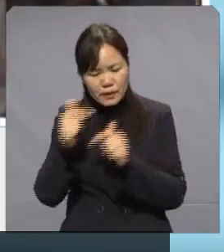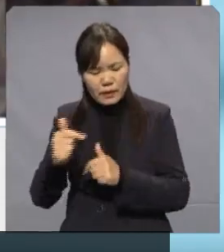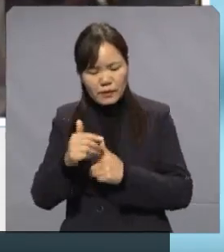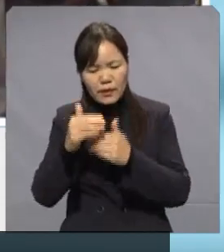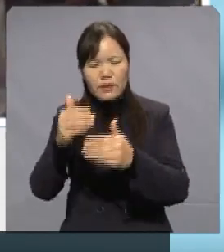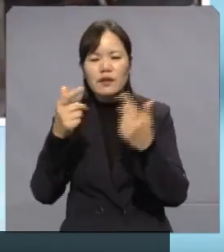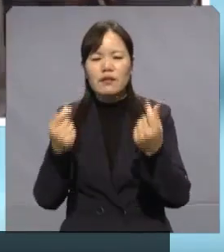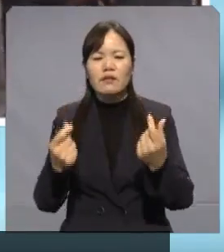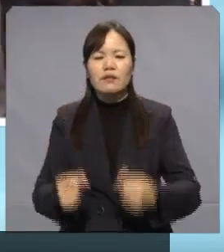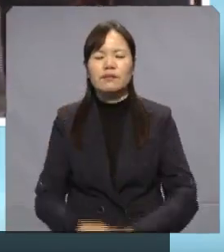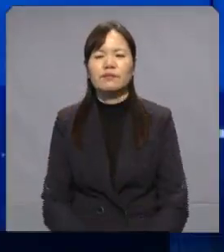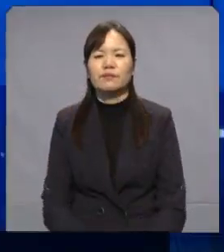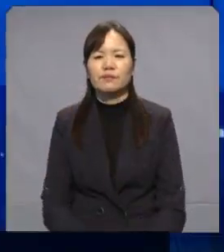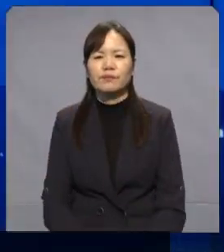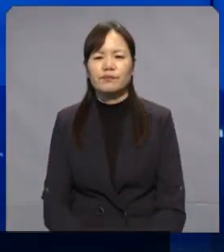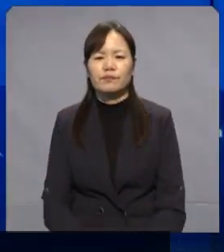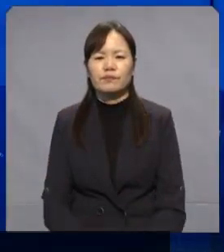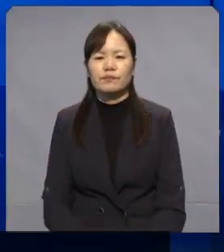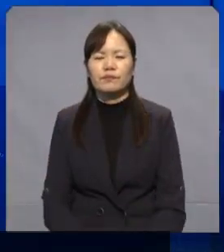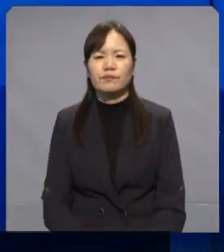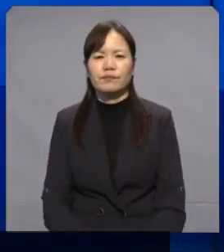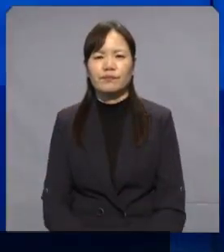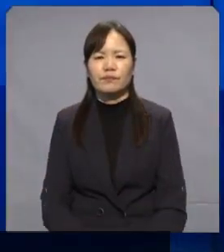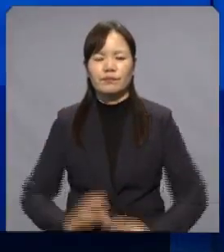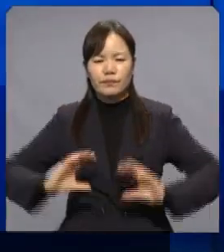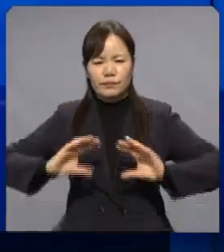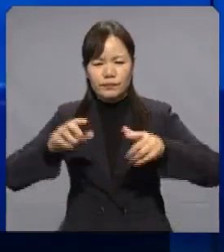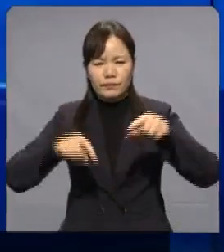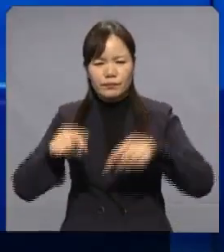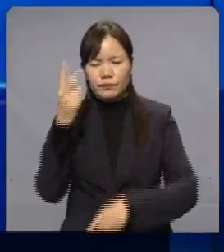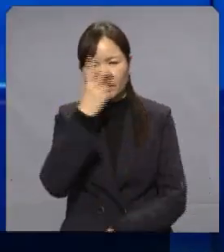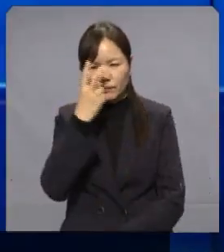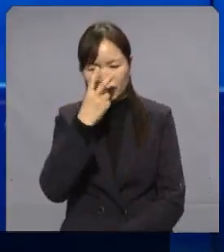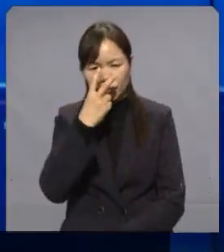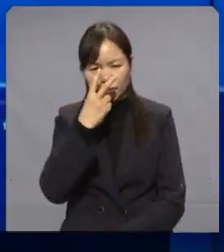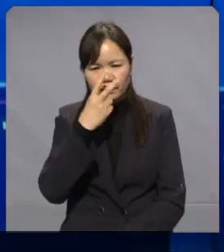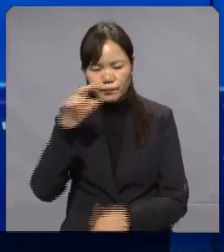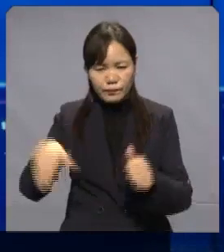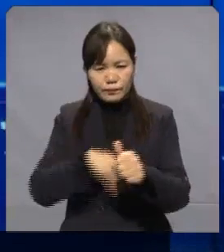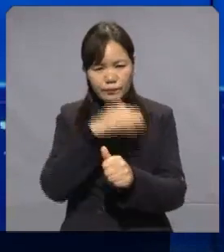네. 자, 과연 국정조사 어떤